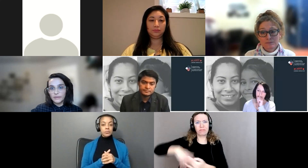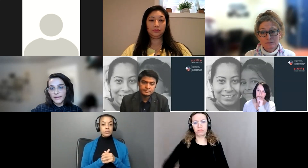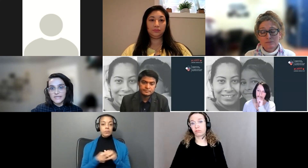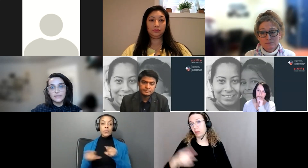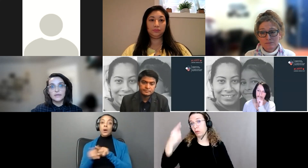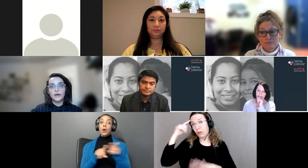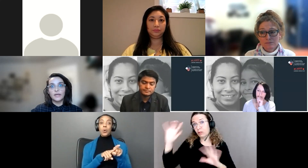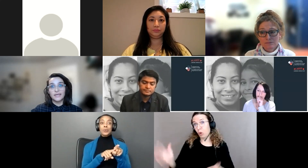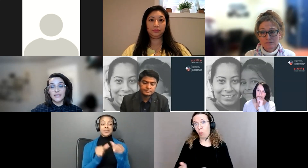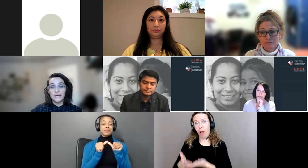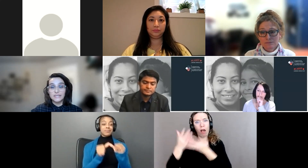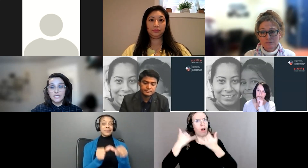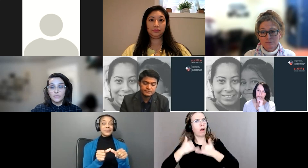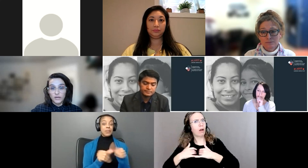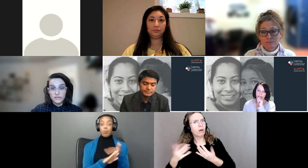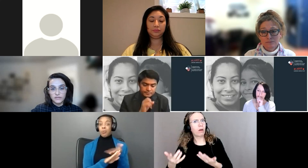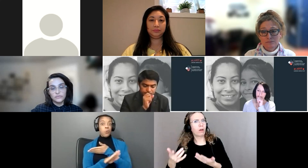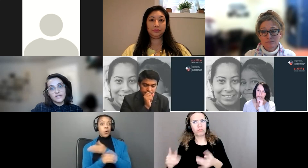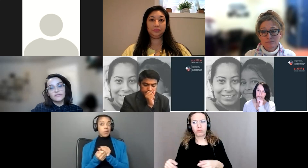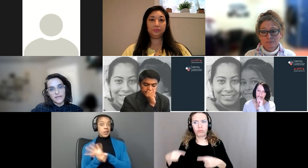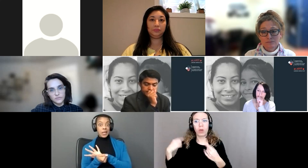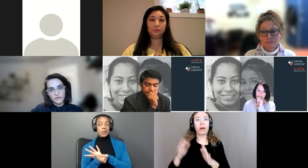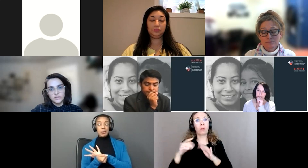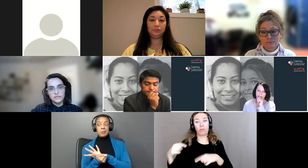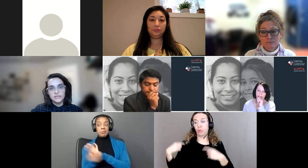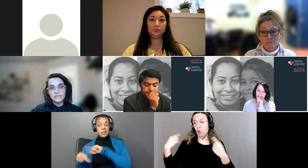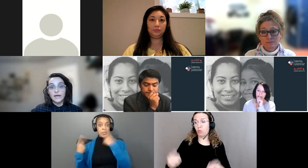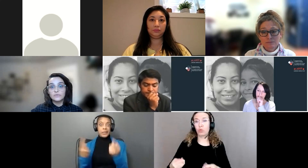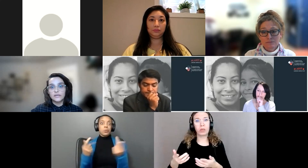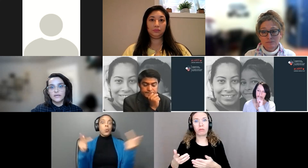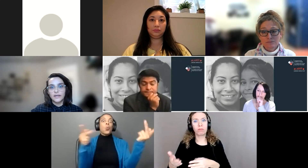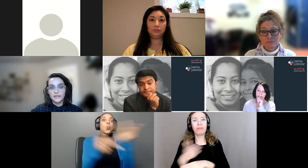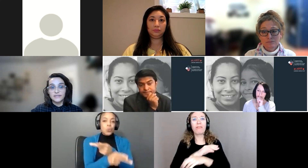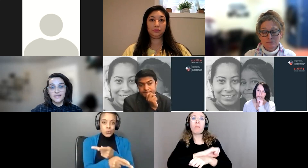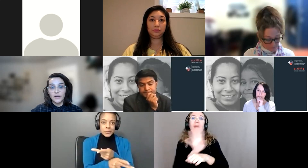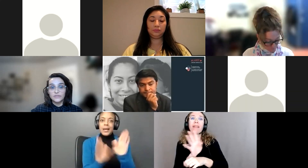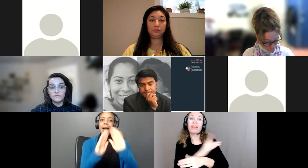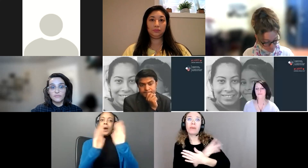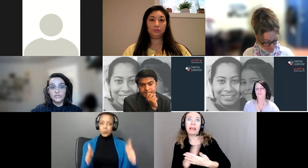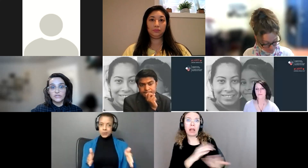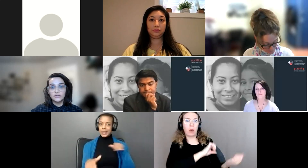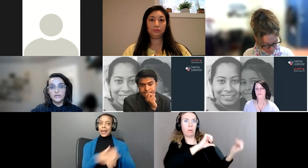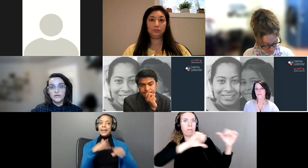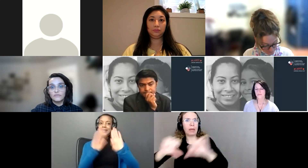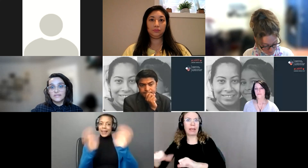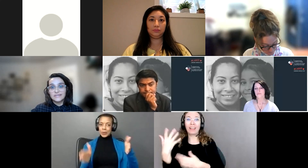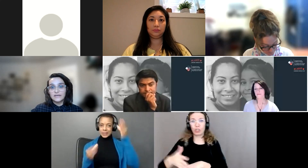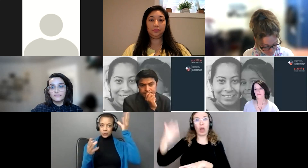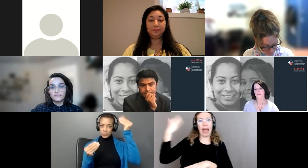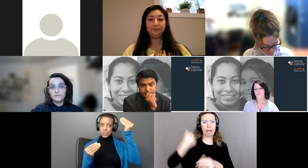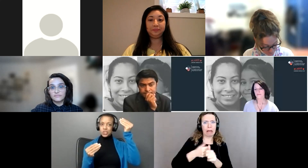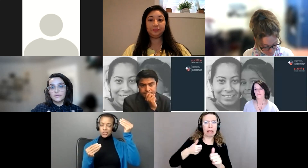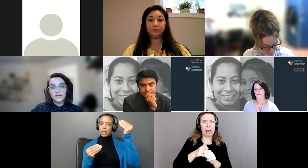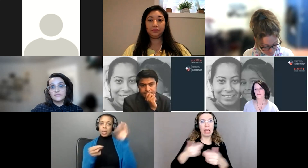été continu depuis pré-pandémie, qui s'est rempiré. Et c'est l'information pour